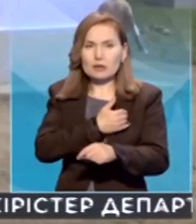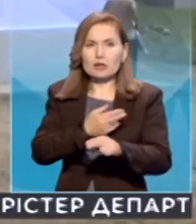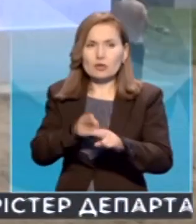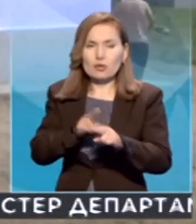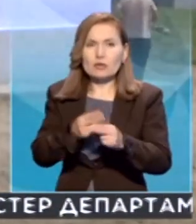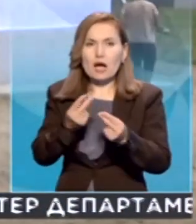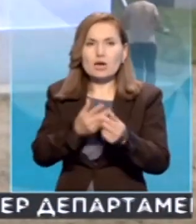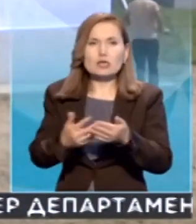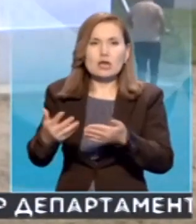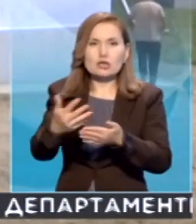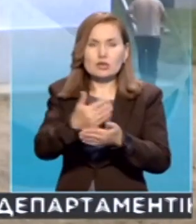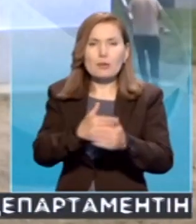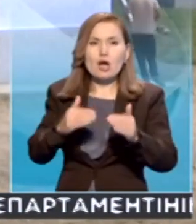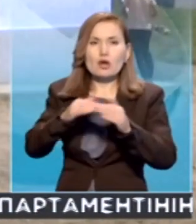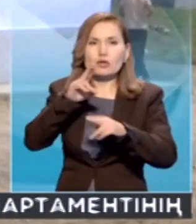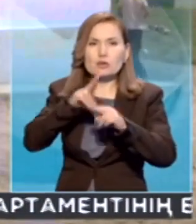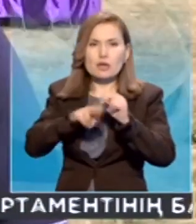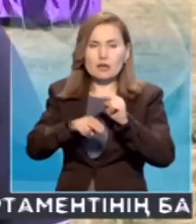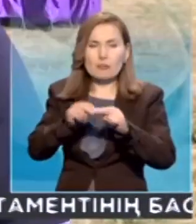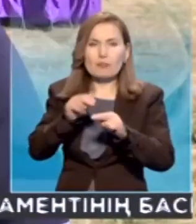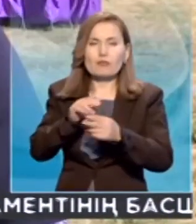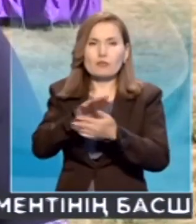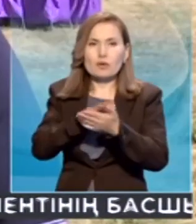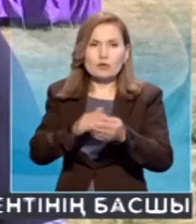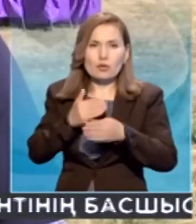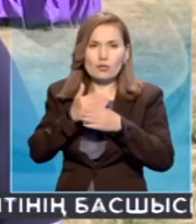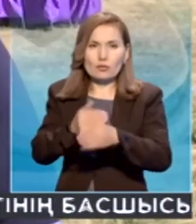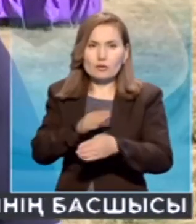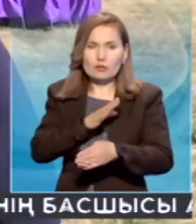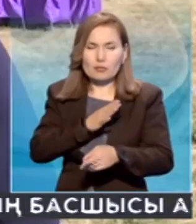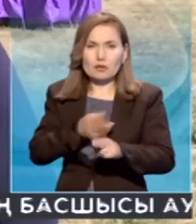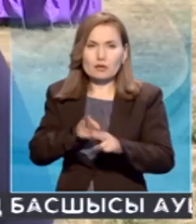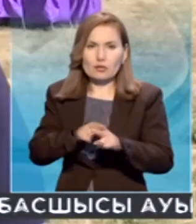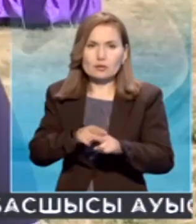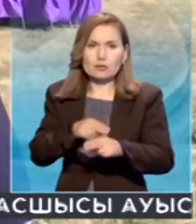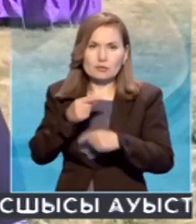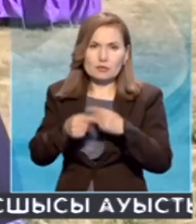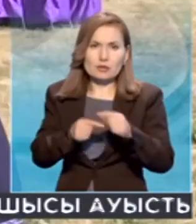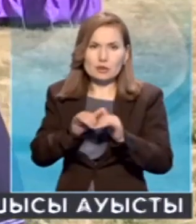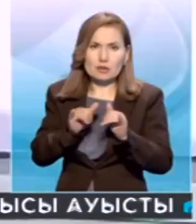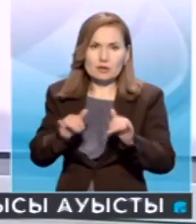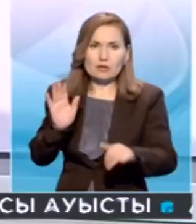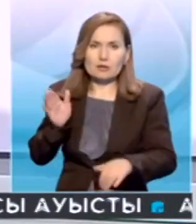таныдық. Бұл іс-шараны біз ары қарап үрдіске айналса деген жақсы ойымыз бар.